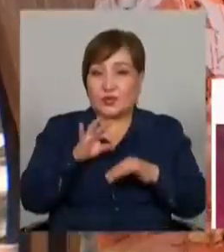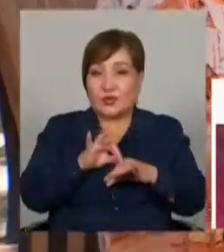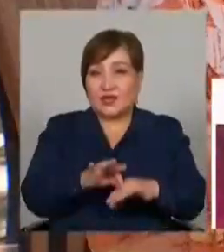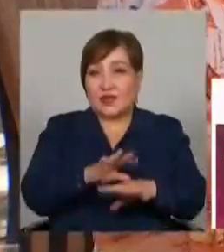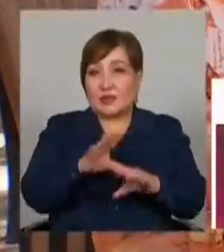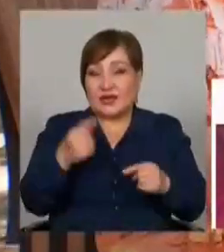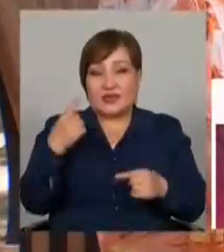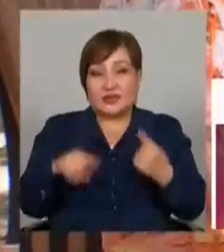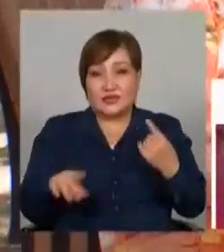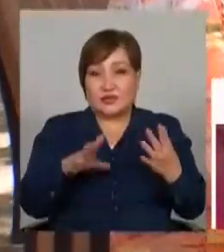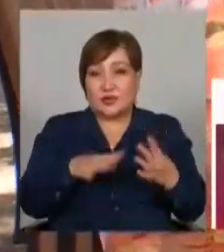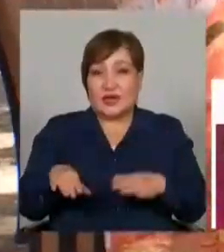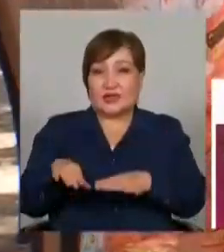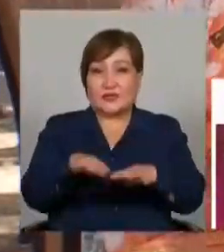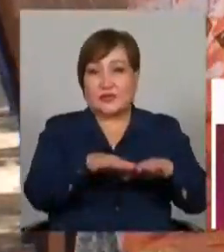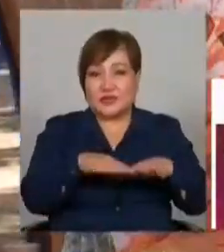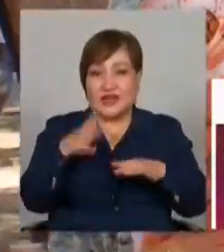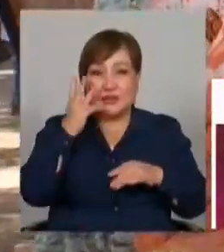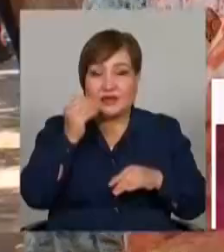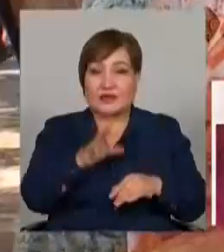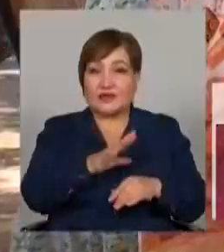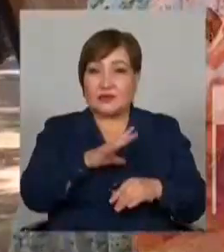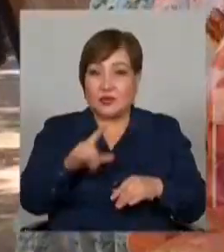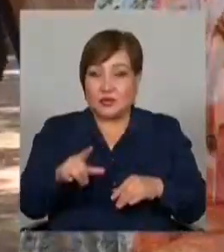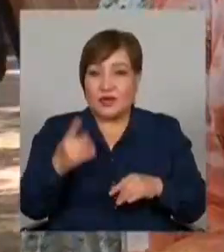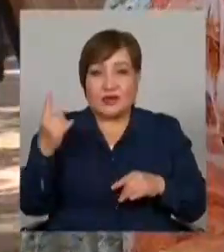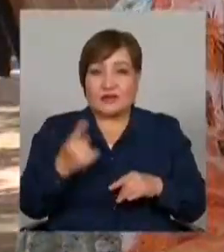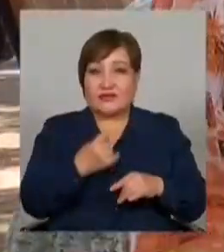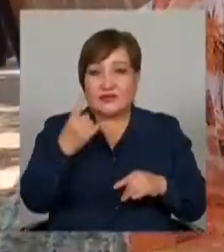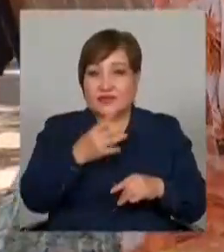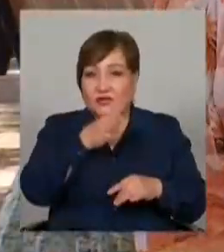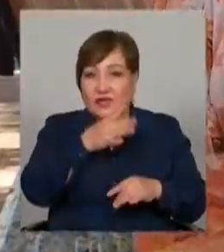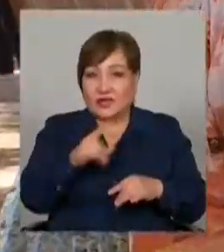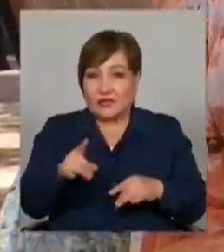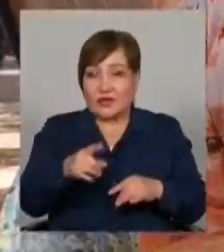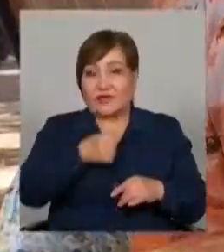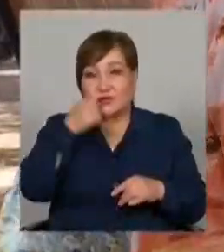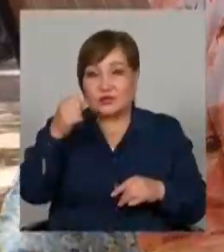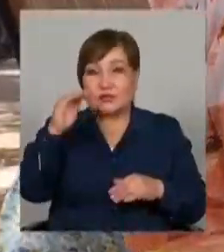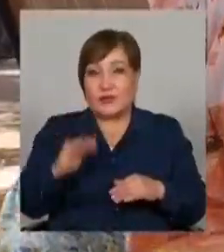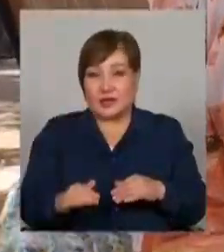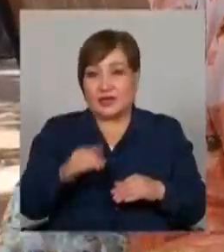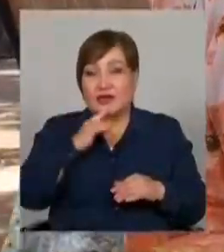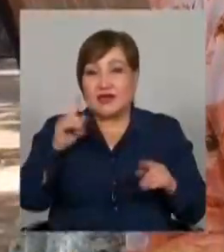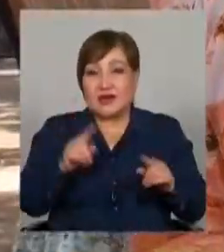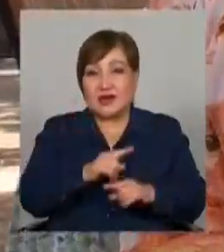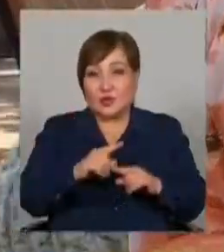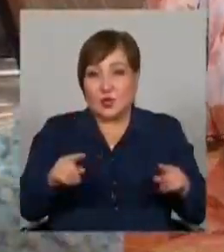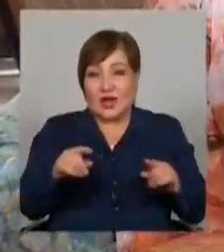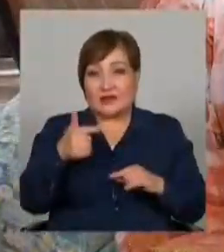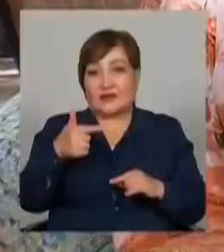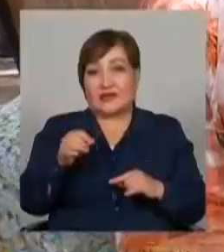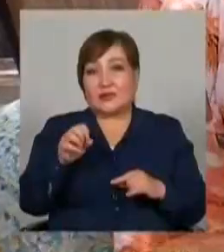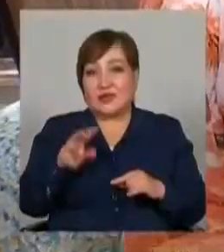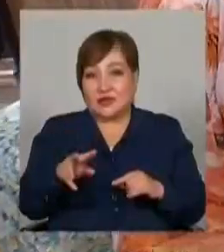барша алматылықтар болып бір мезетте осы жерде барлық жиналған жастар үлкен кішісі мынау әнұранды орындауы болды. Оның сүйемелдеуі